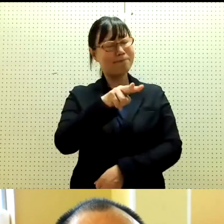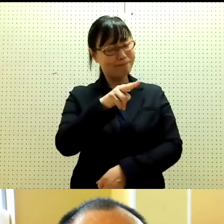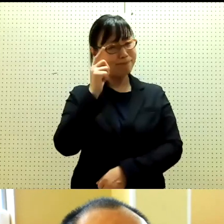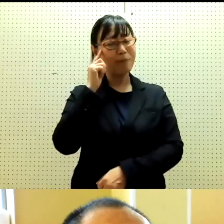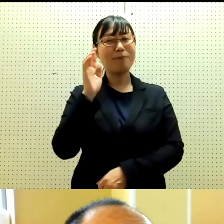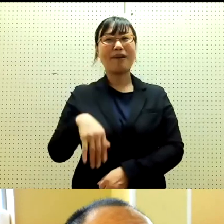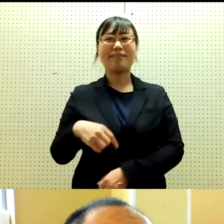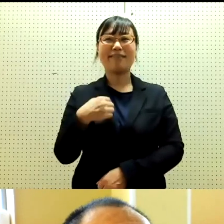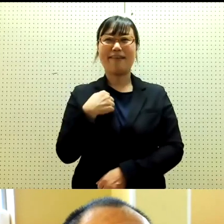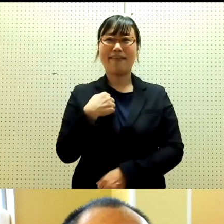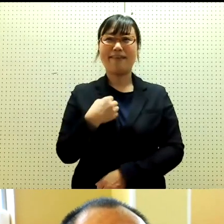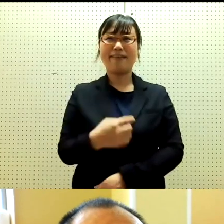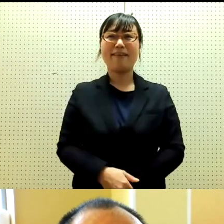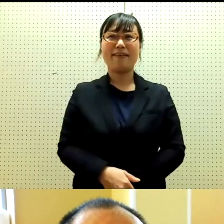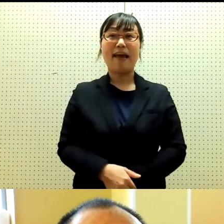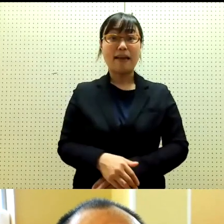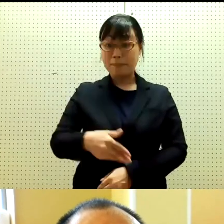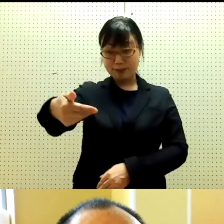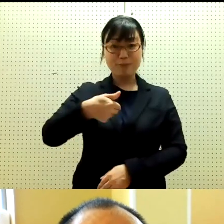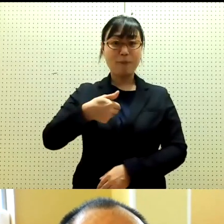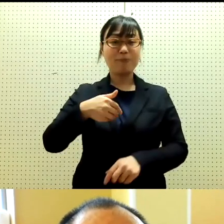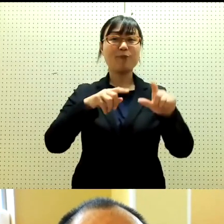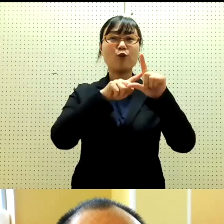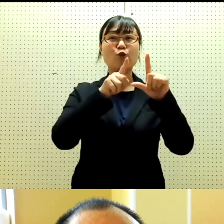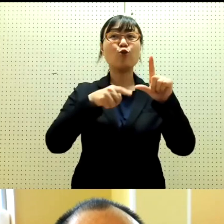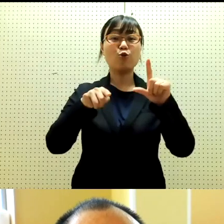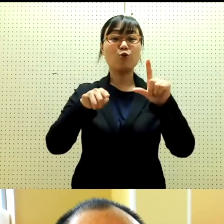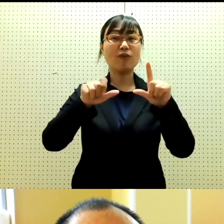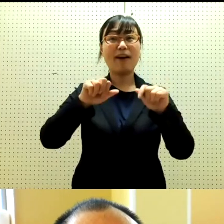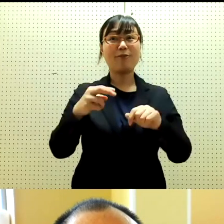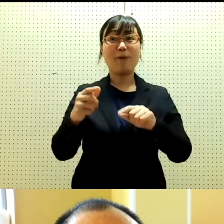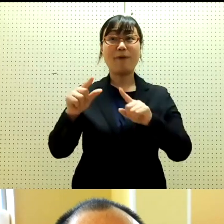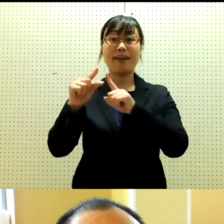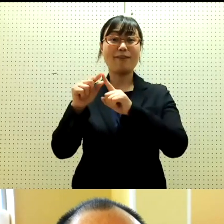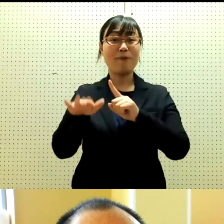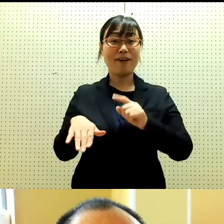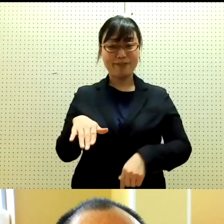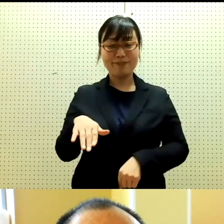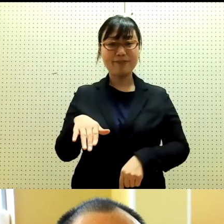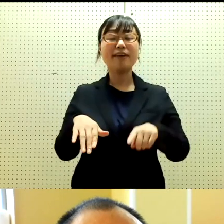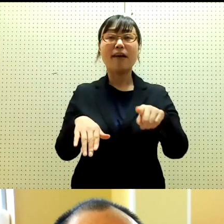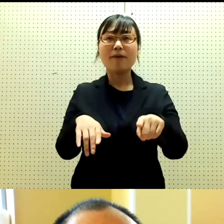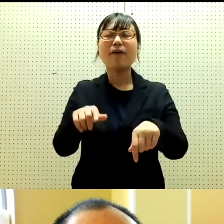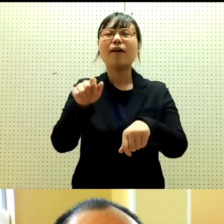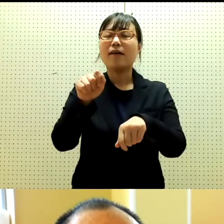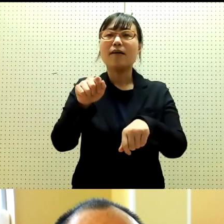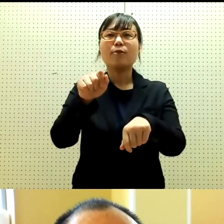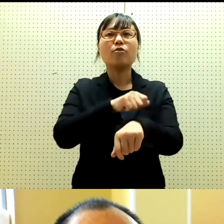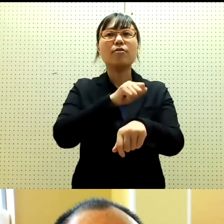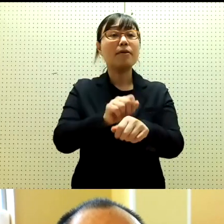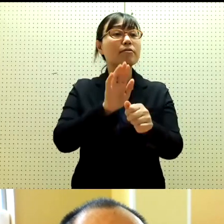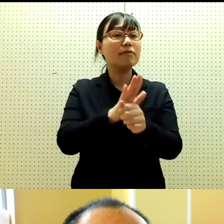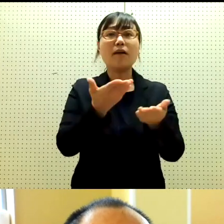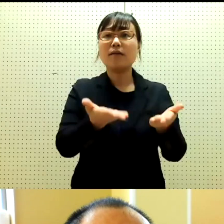で今Q&A にも入ってましたけど、やっぱりこれはいわゆる特別支援学級に限ら